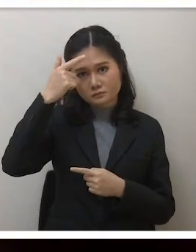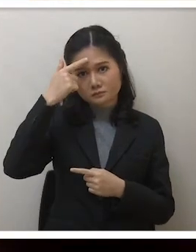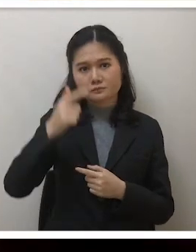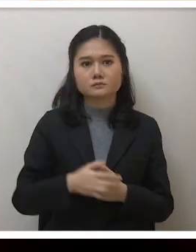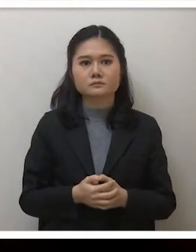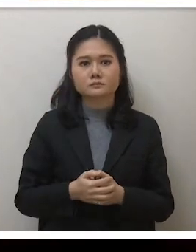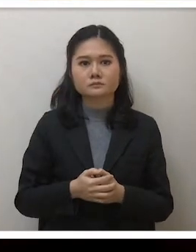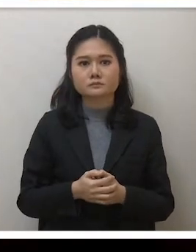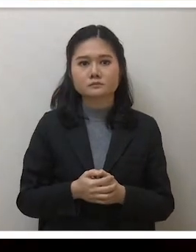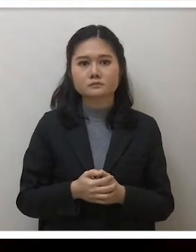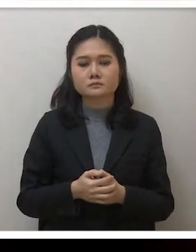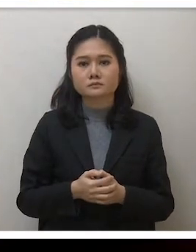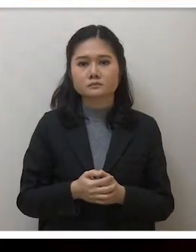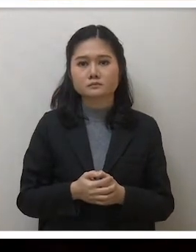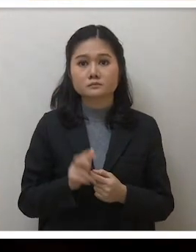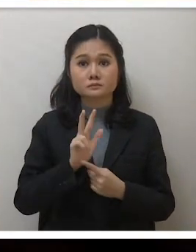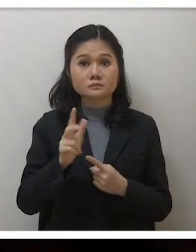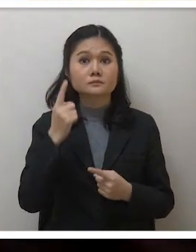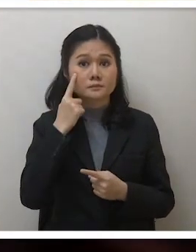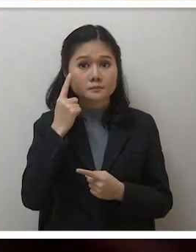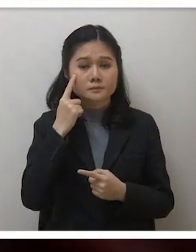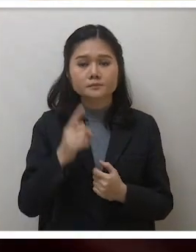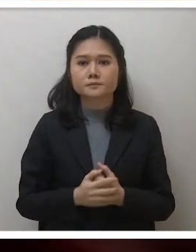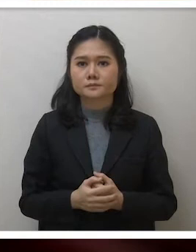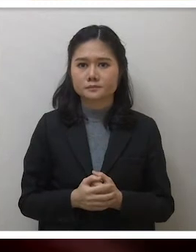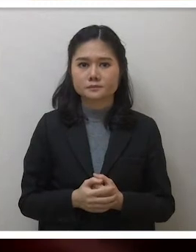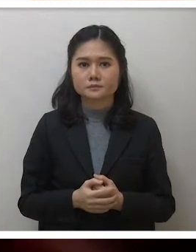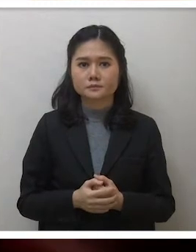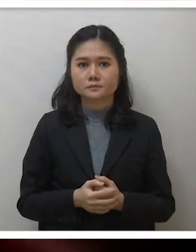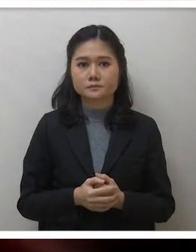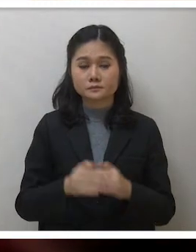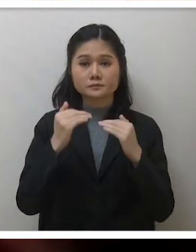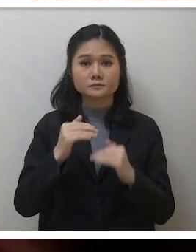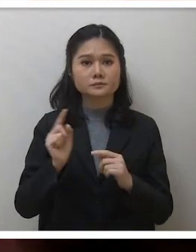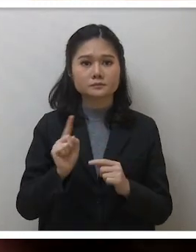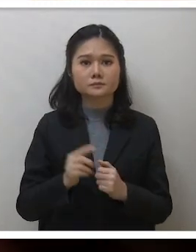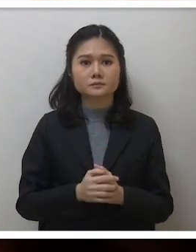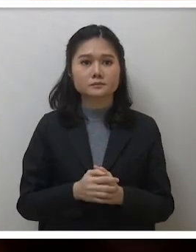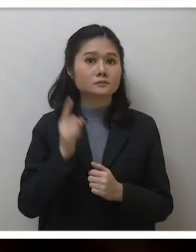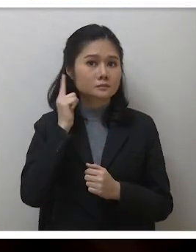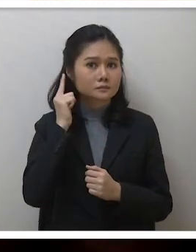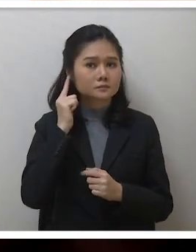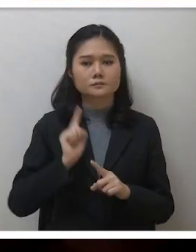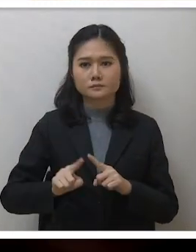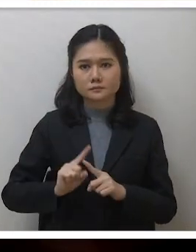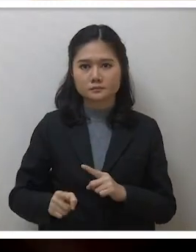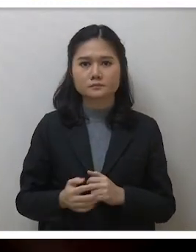ครับลองไปก็จะเป็นโหนกแก้มนะถัดไปก็จะเป็นพวกใบหูอะไรพว